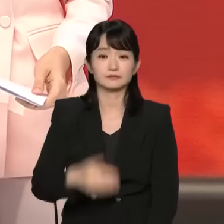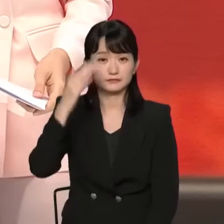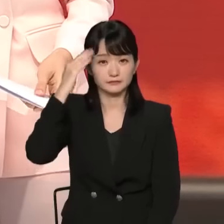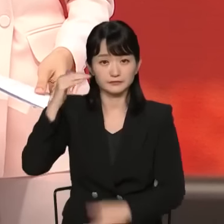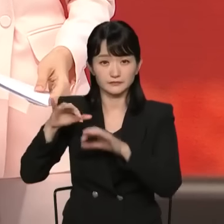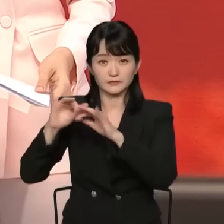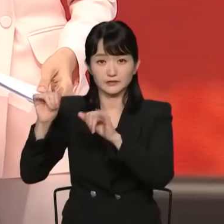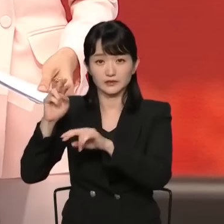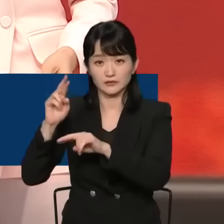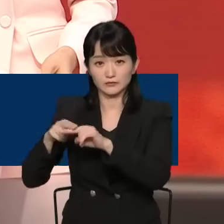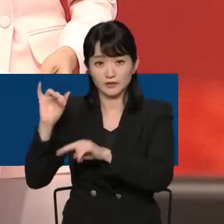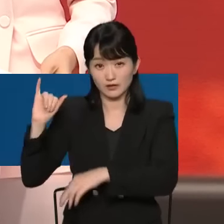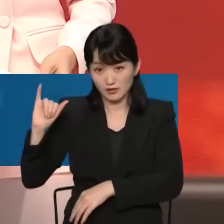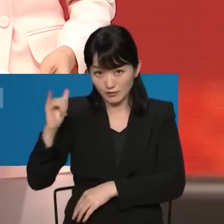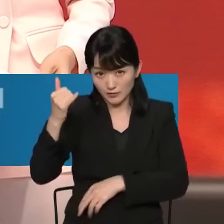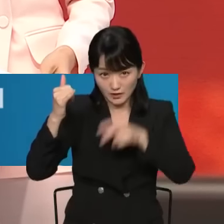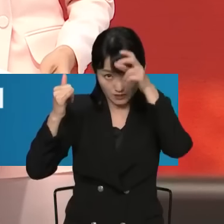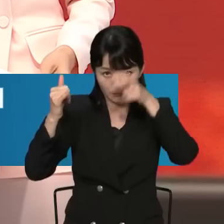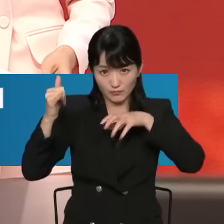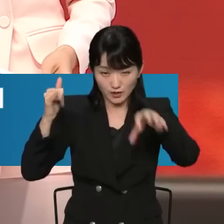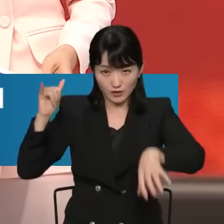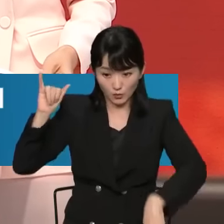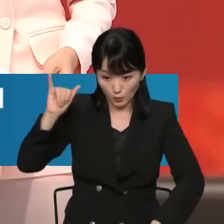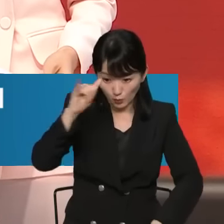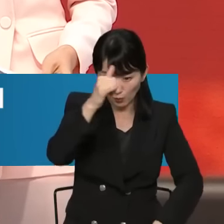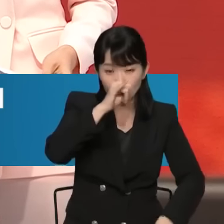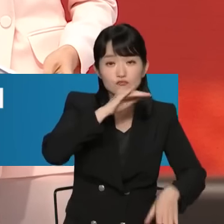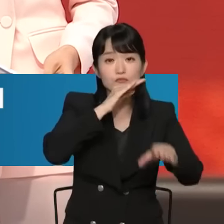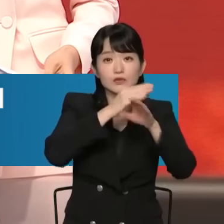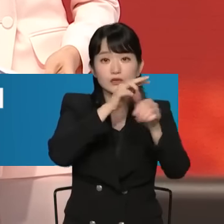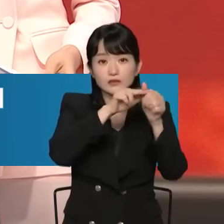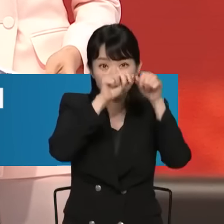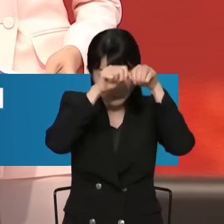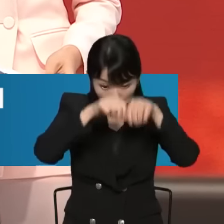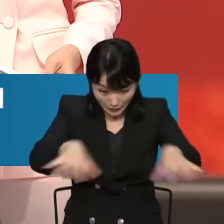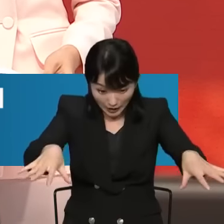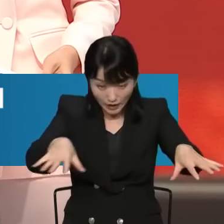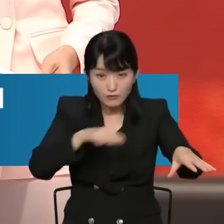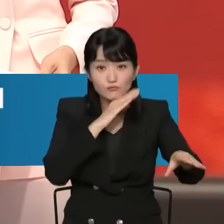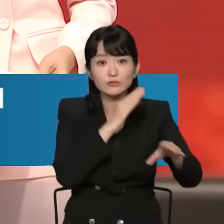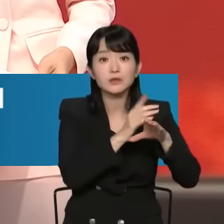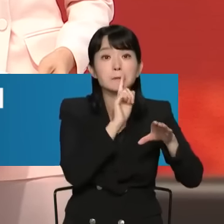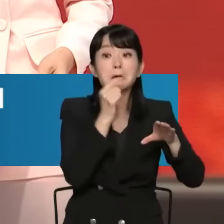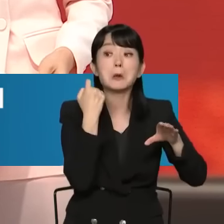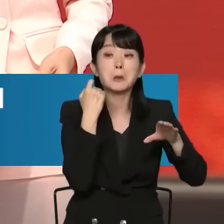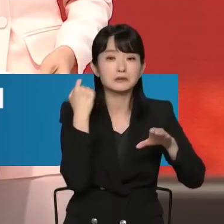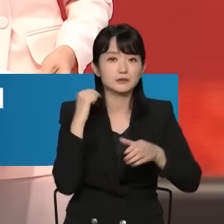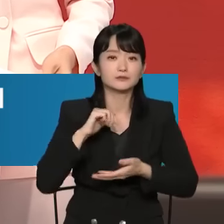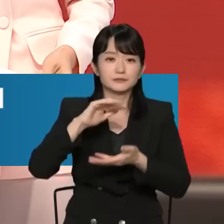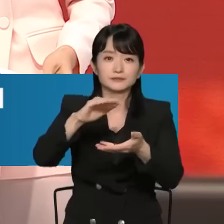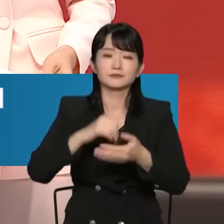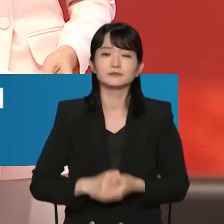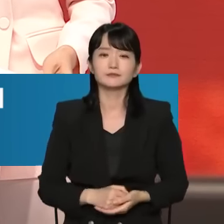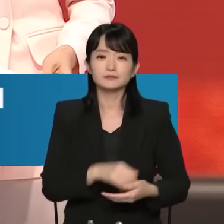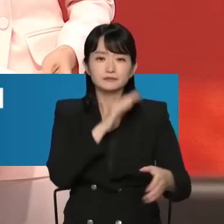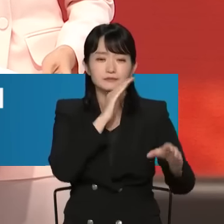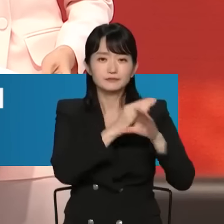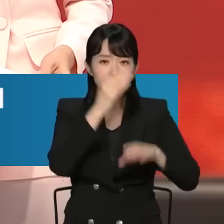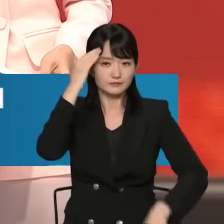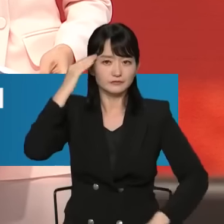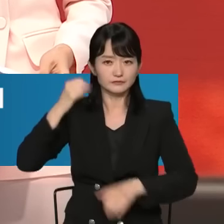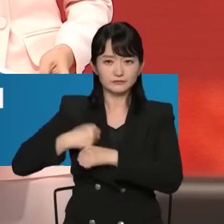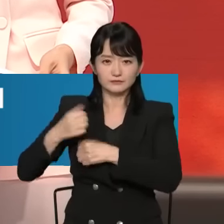우리나라 무인기가 평양 상공에서 대북 전단을 살포했다는 북한의 주장 어제 전해드렸는데요. 북한과 우리